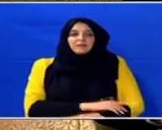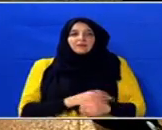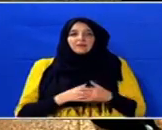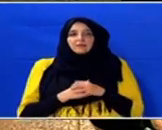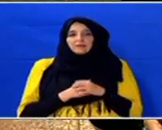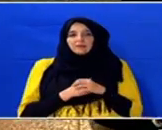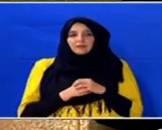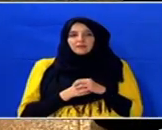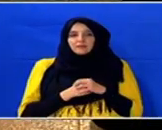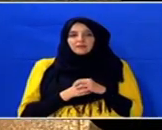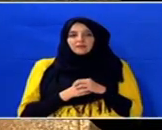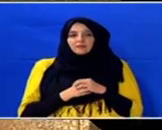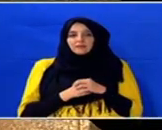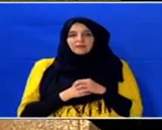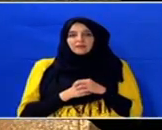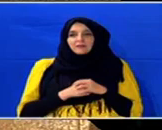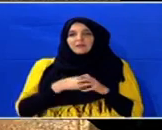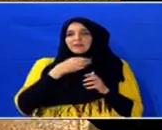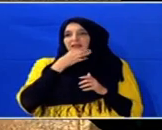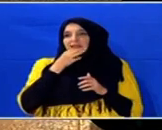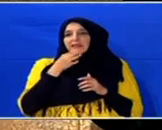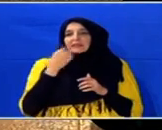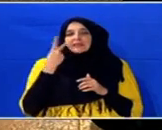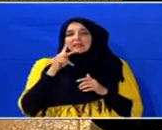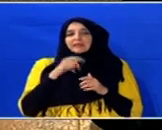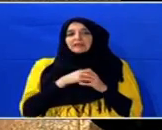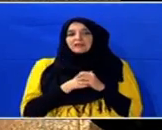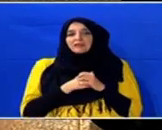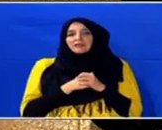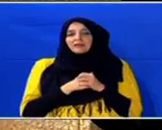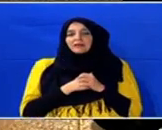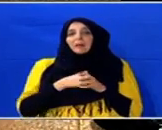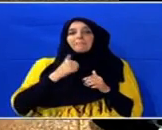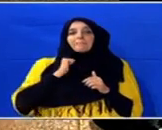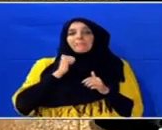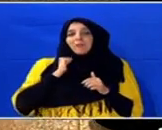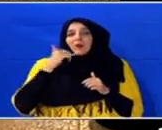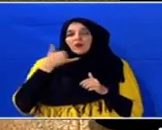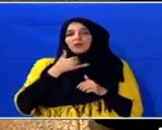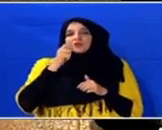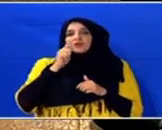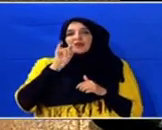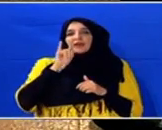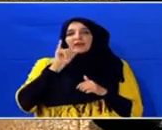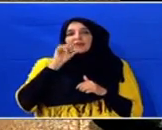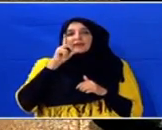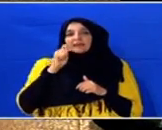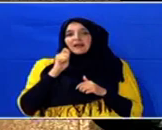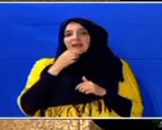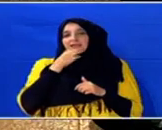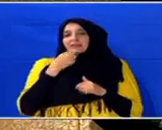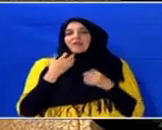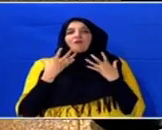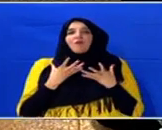خير. طيب الوالدة انتحى، نفس الأخت الجهيدة من عنابة، أم جهيدة، الوالدة انتحى نوات